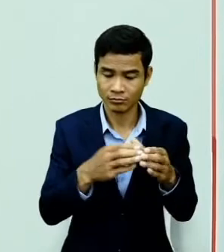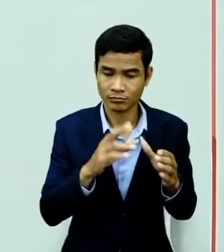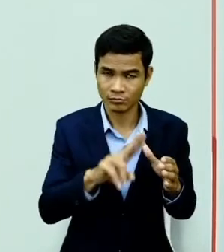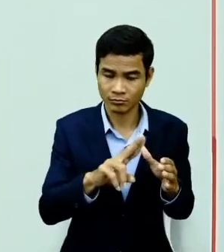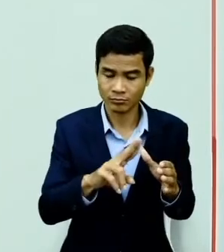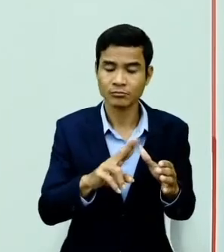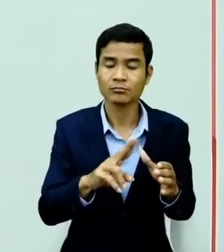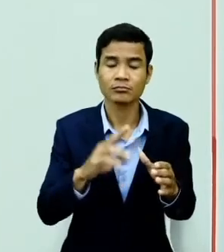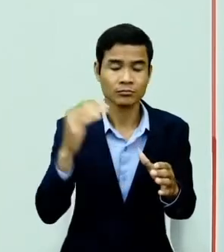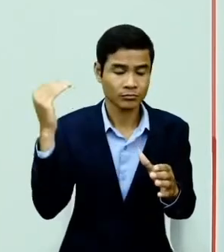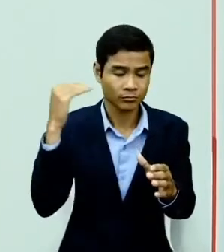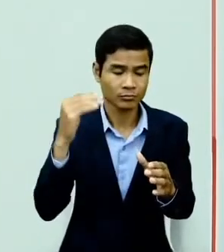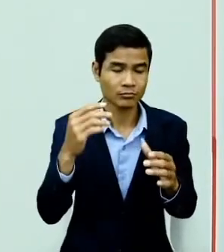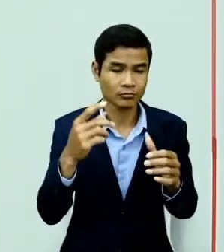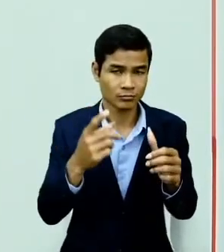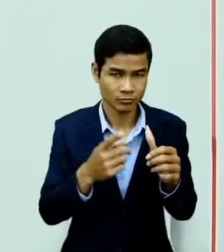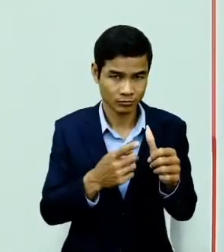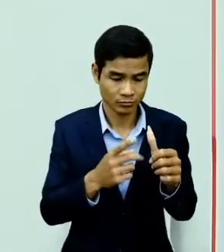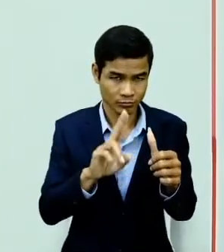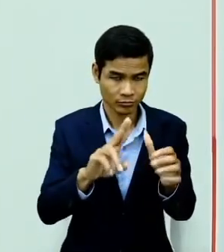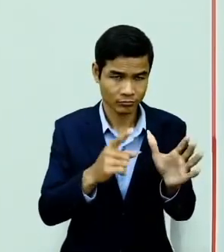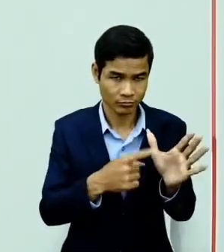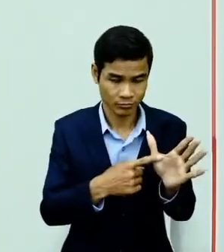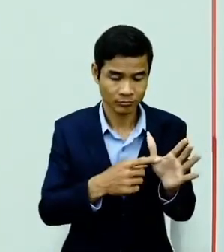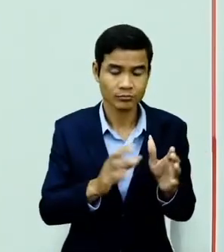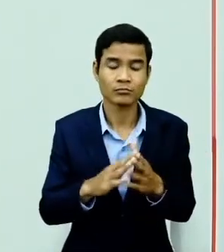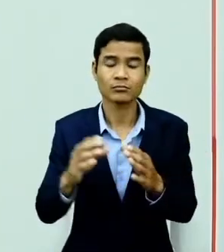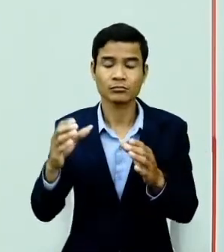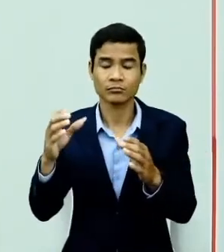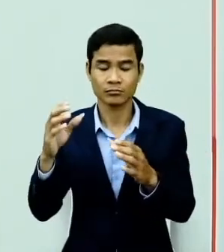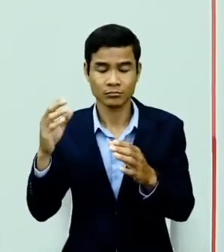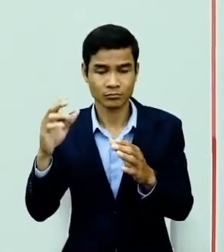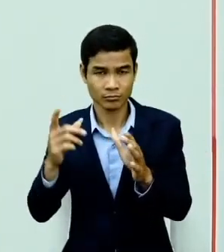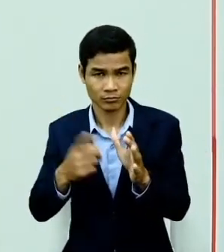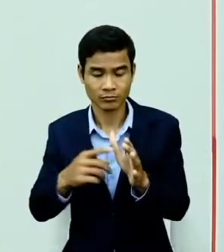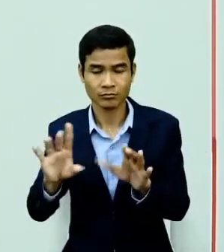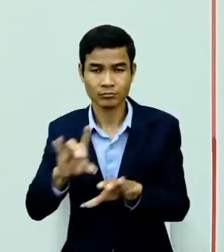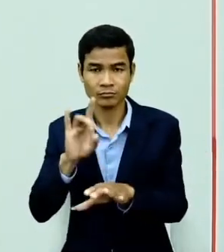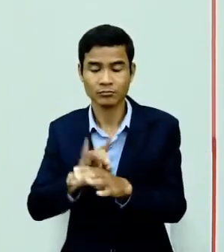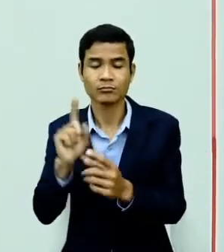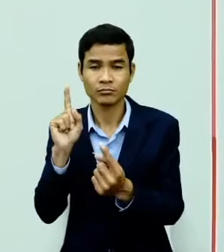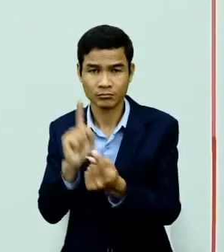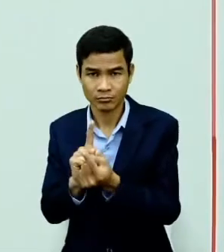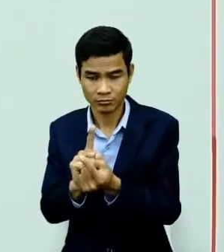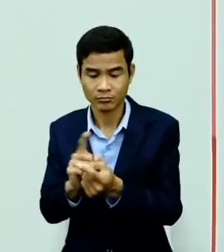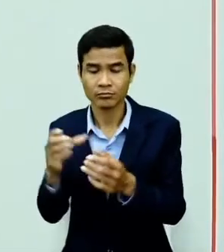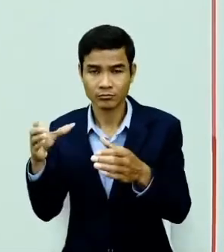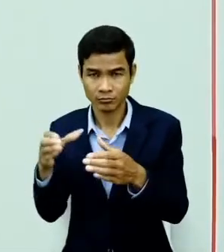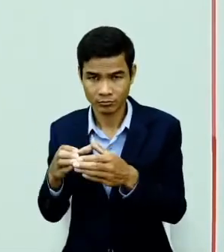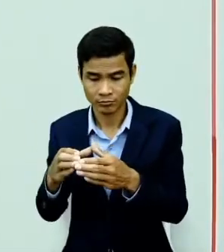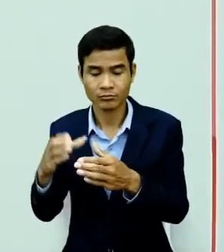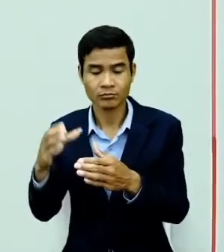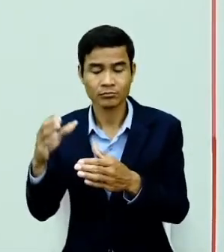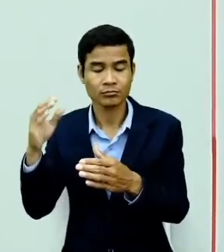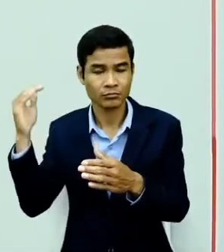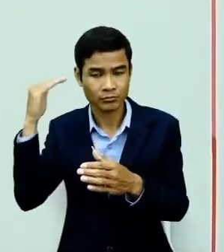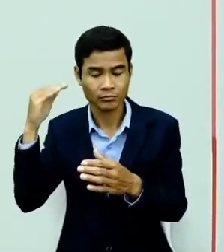អគឺមានសអេចំណែកស្រៈអេនេះពេលកាលណានៅជាមួយភ្ជញ្ជនៈពូអ